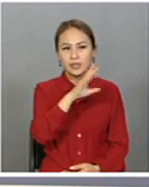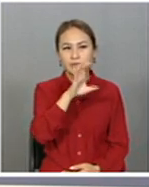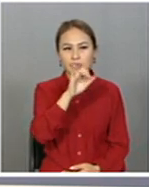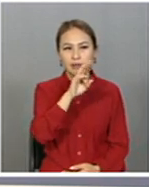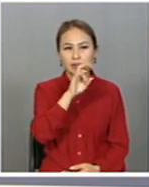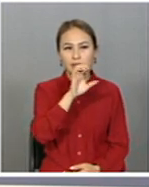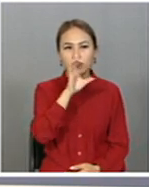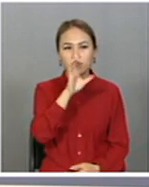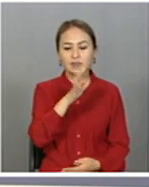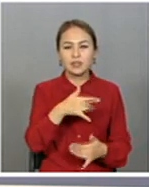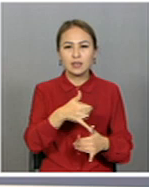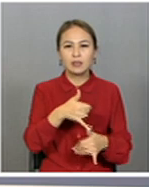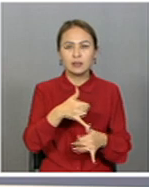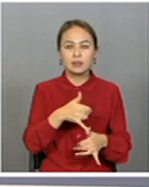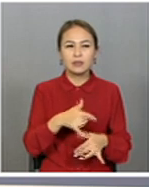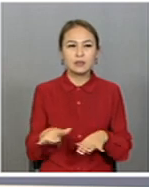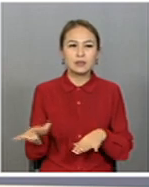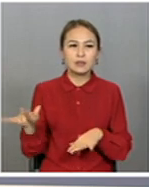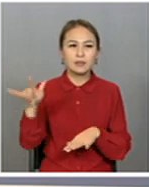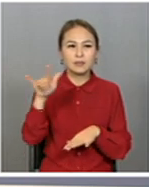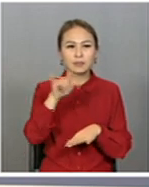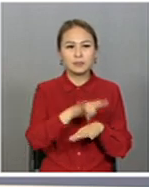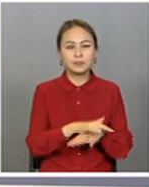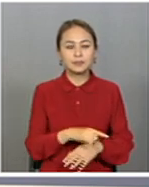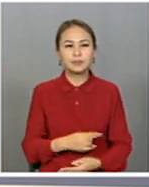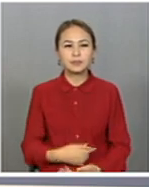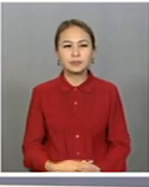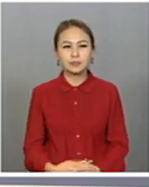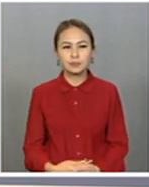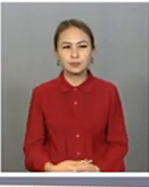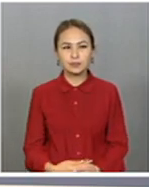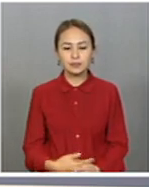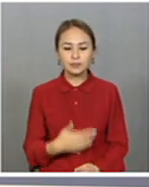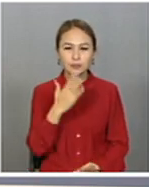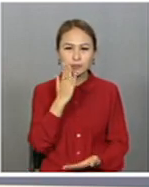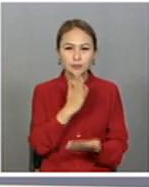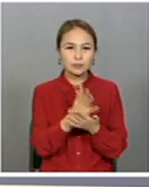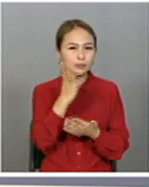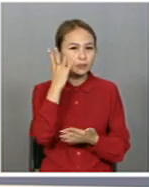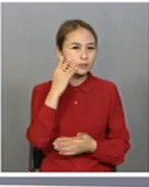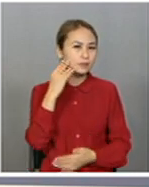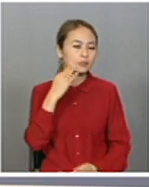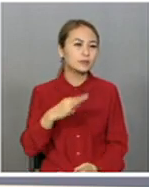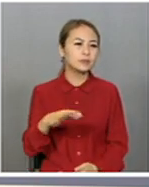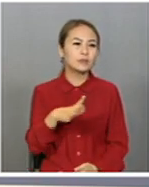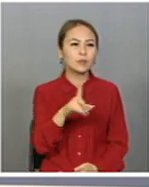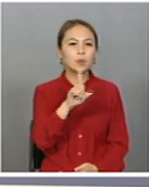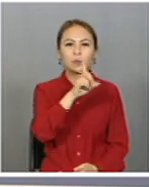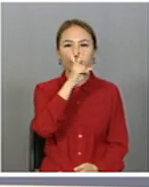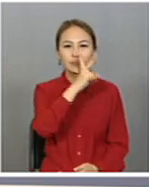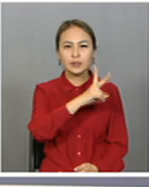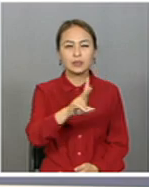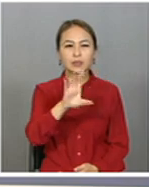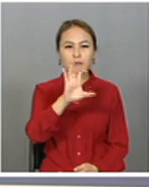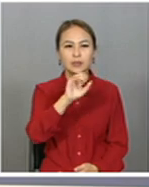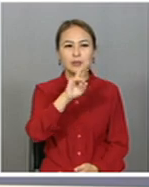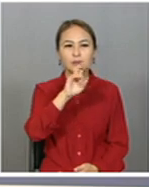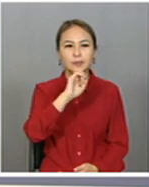полета. Парк Алтын-Эмель находится в Алматинской области. Итак, что же увидел Санат?